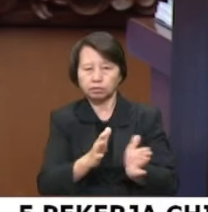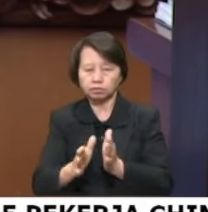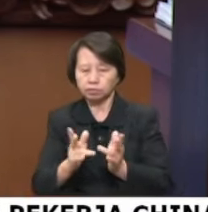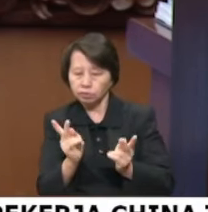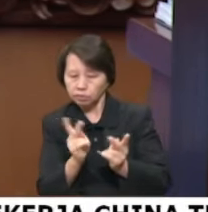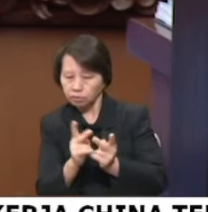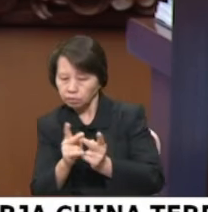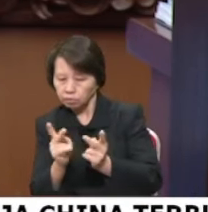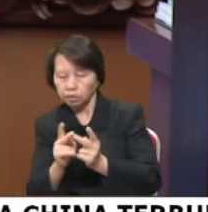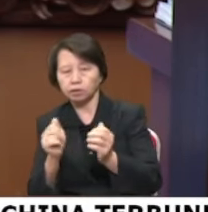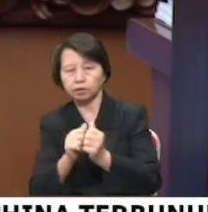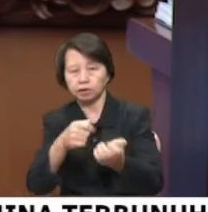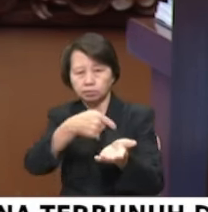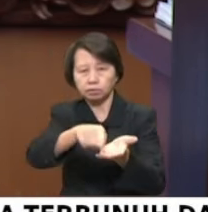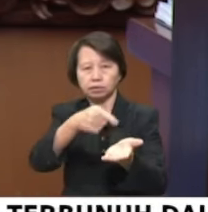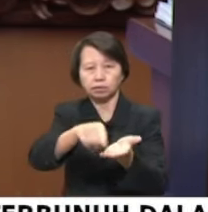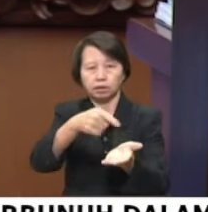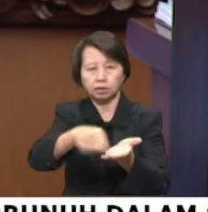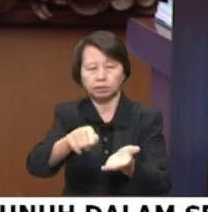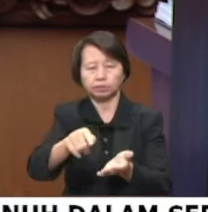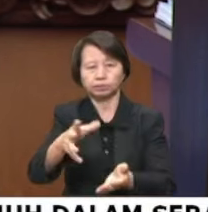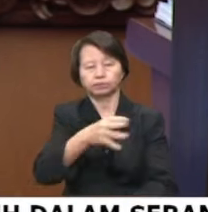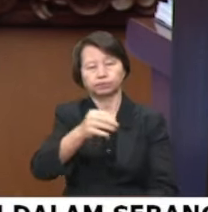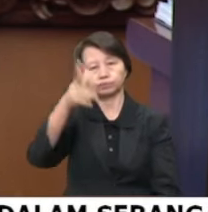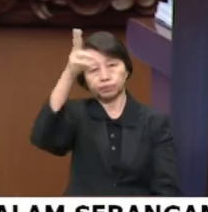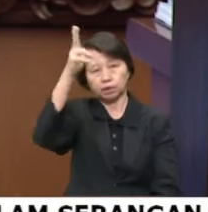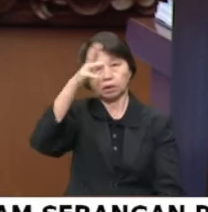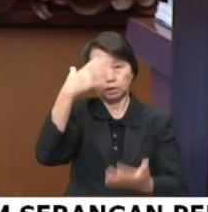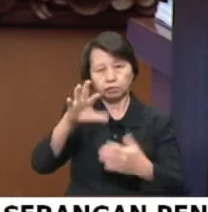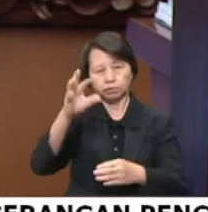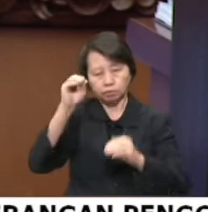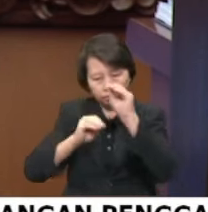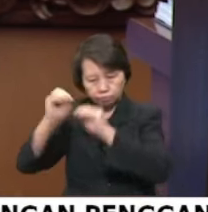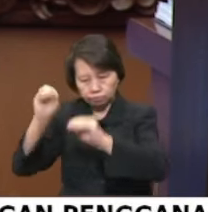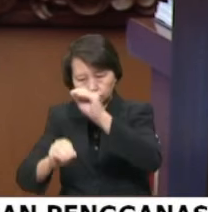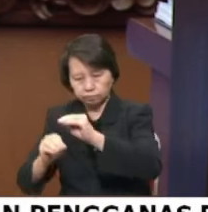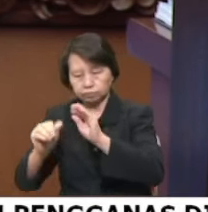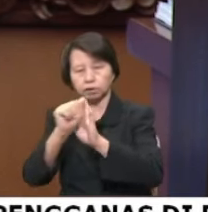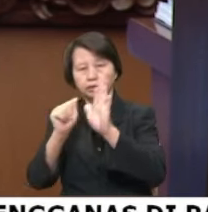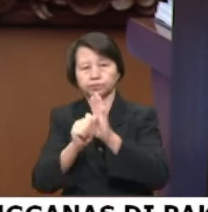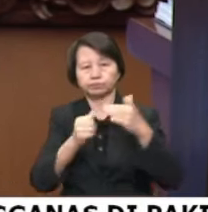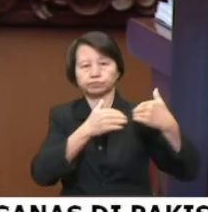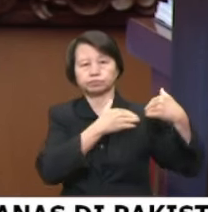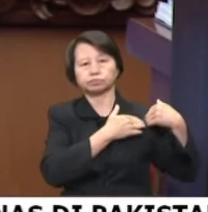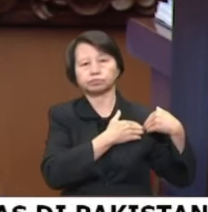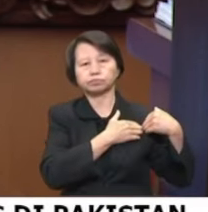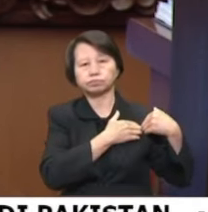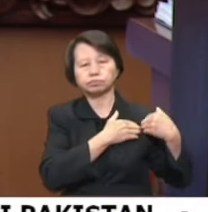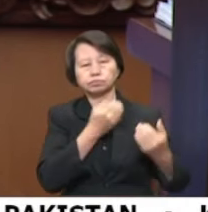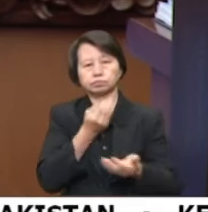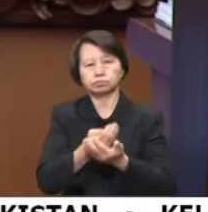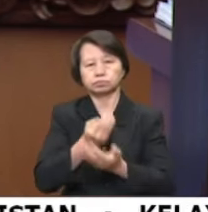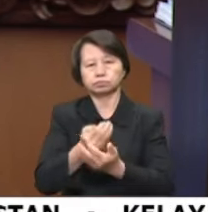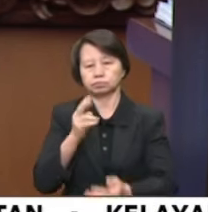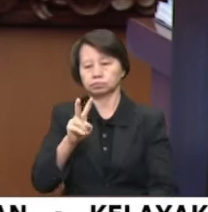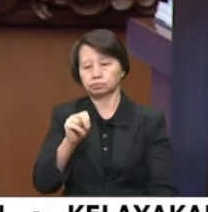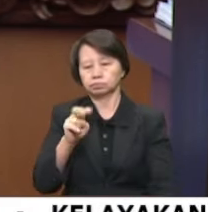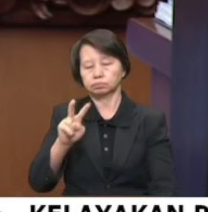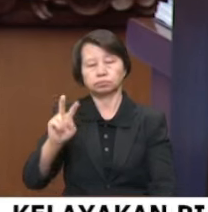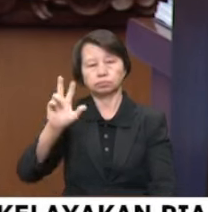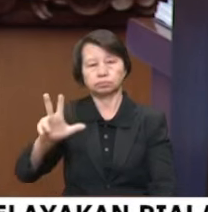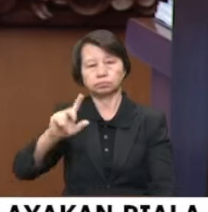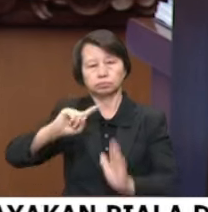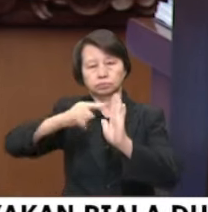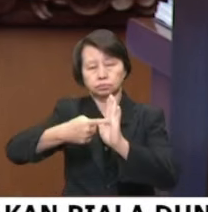dengan perbelanjaan. Di samping itu, kerajaan juga telah mengubal Akta Tanggungjawab Fiskal 2023